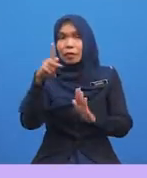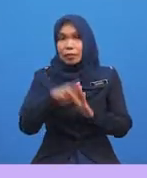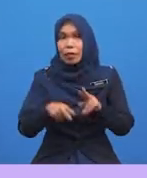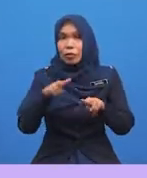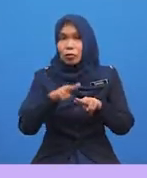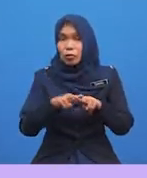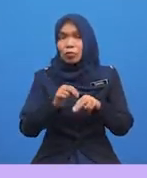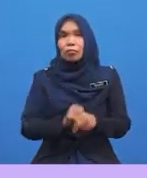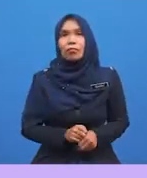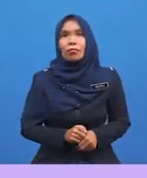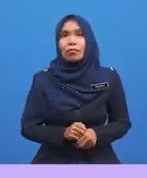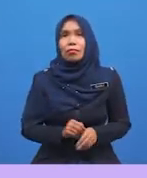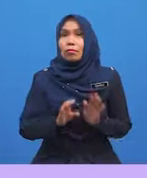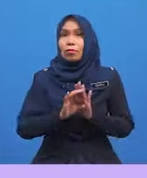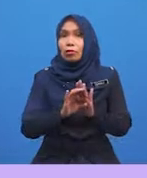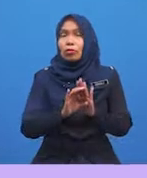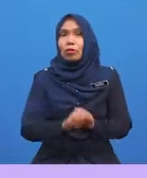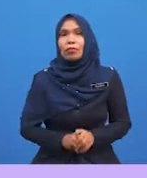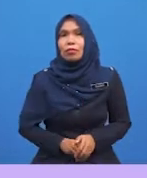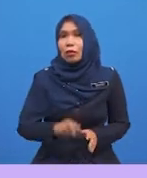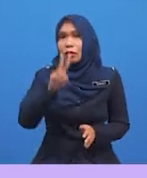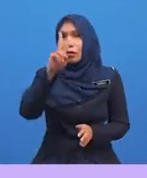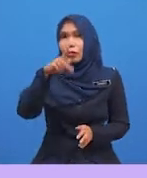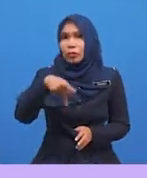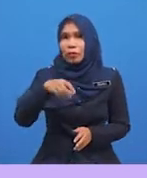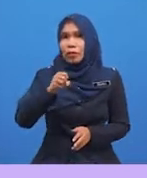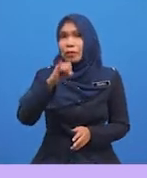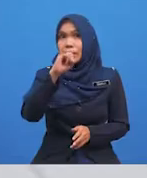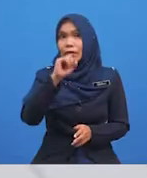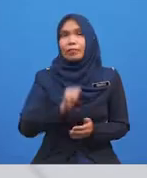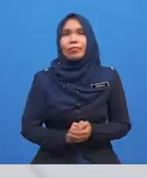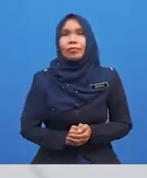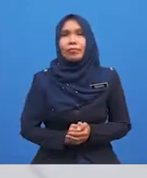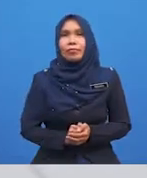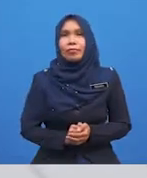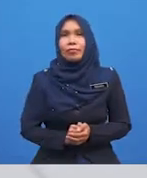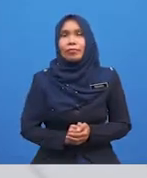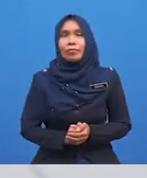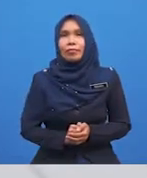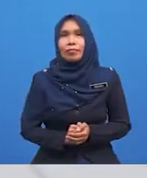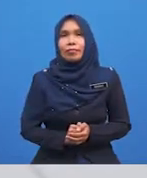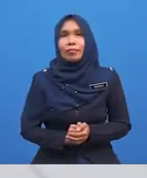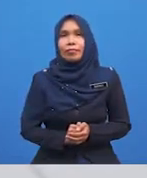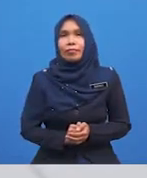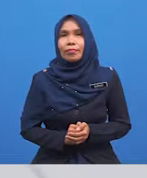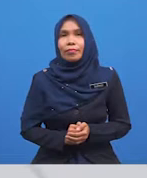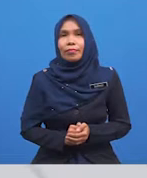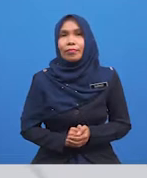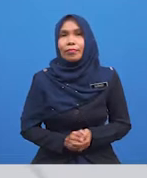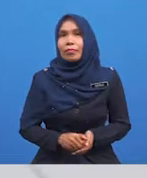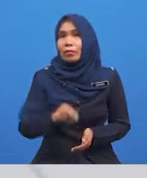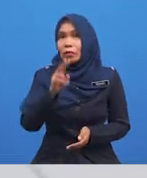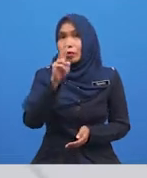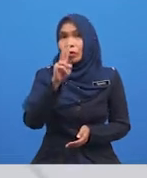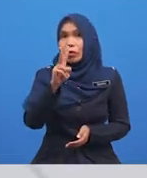contoh, Universiti Pendidikan Sultan Idris, UPSI, Tanjung Malim Perak serta